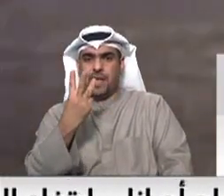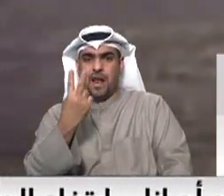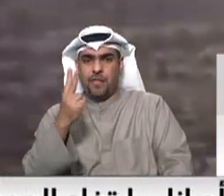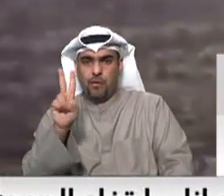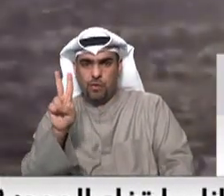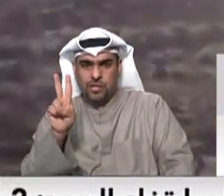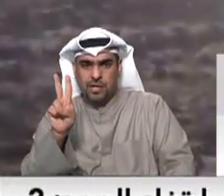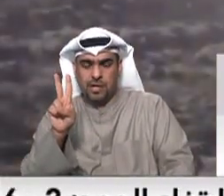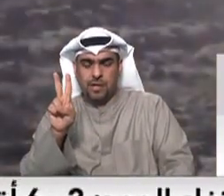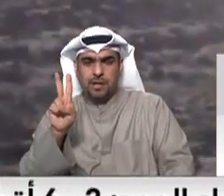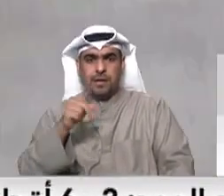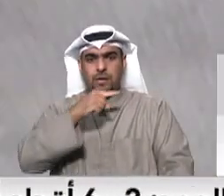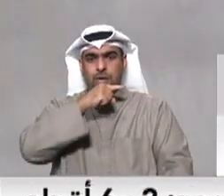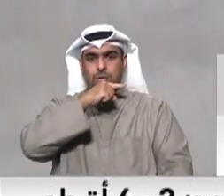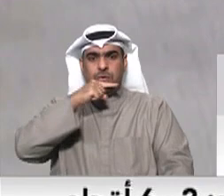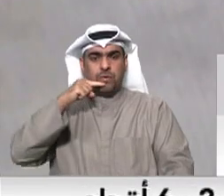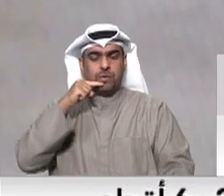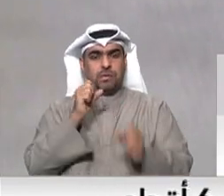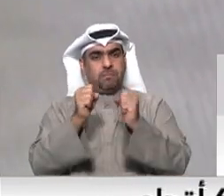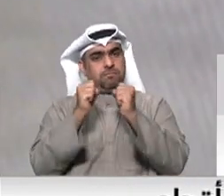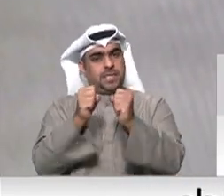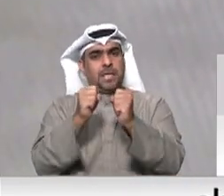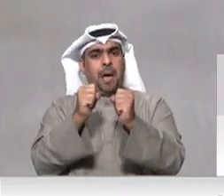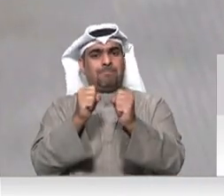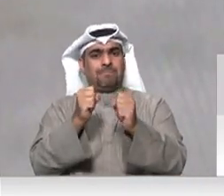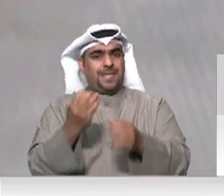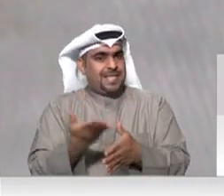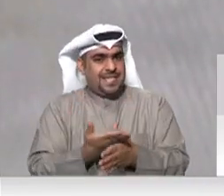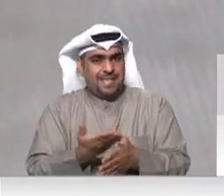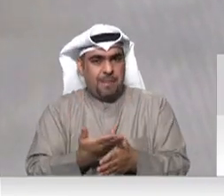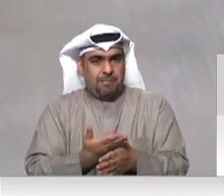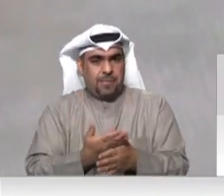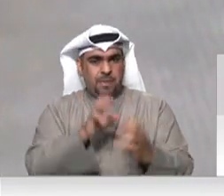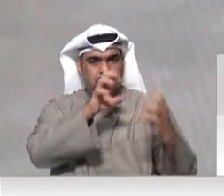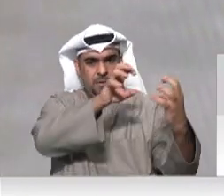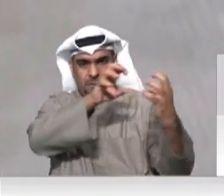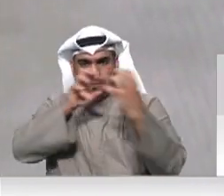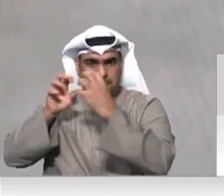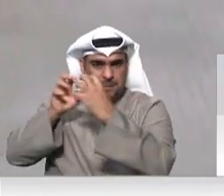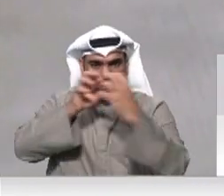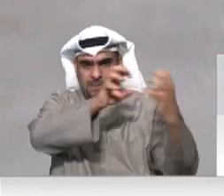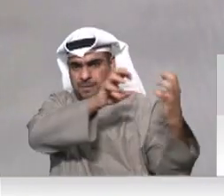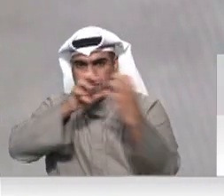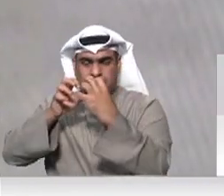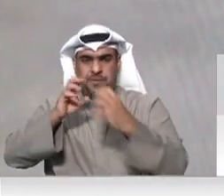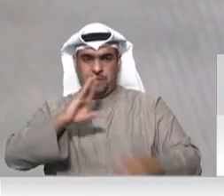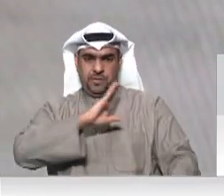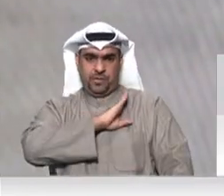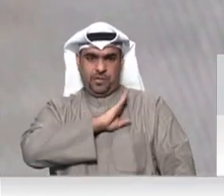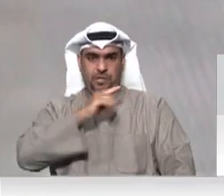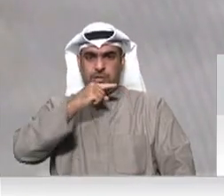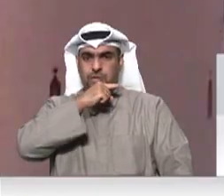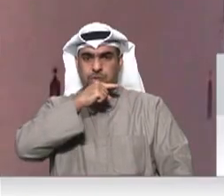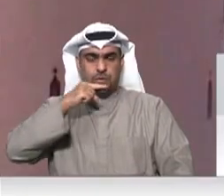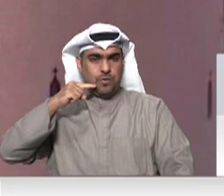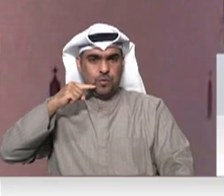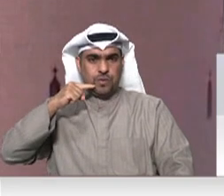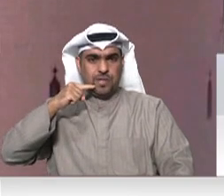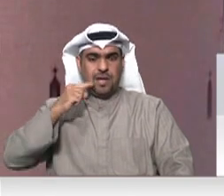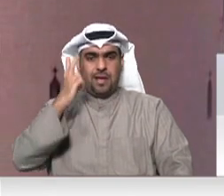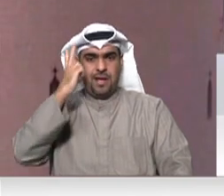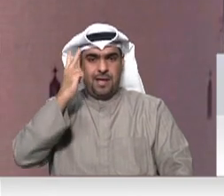سهله على موسكو فالضغوط المتواصله على جبهه القتال ومحاوله الجيش الروسي الخروج من عقده الانسحاب من